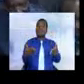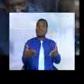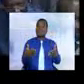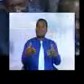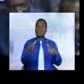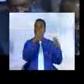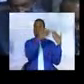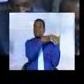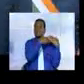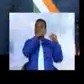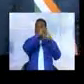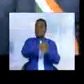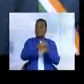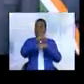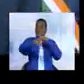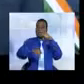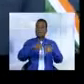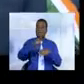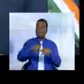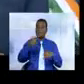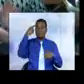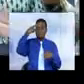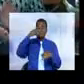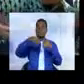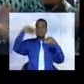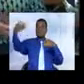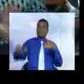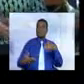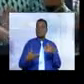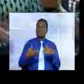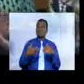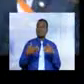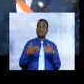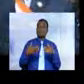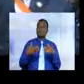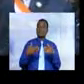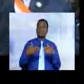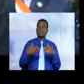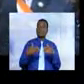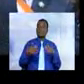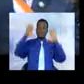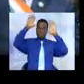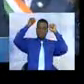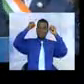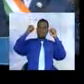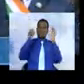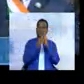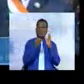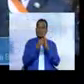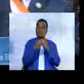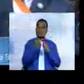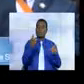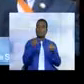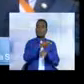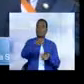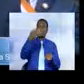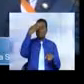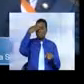les chefs traditionnels et les populations pour cet accueil enthousiaste. Le président Alassane Ouattara, comme vous le